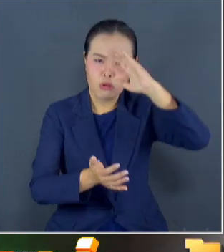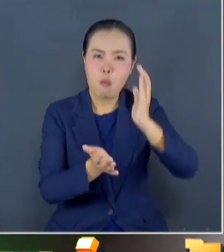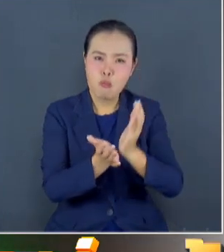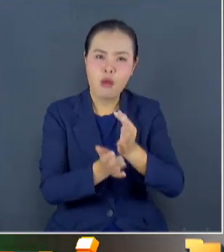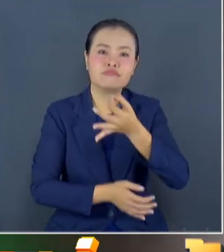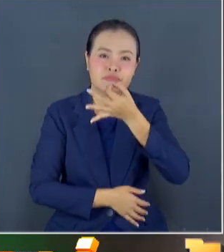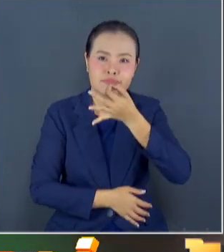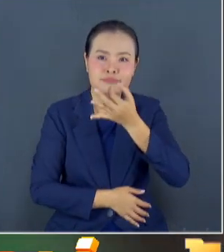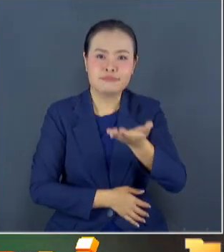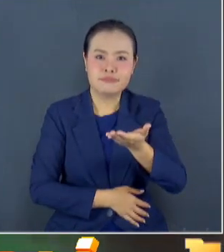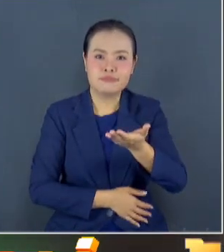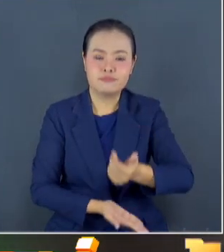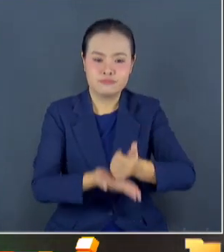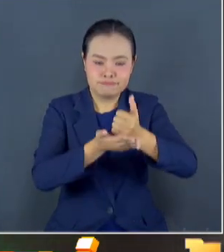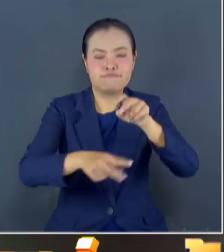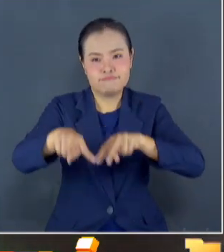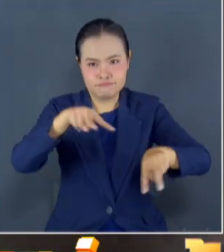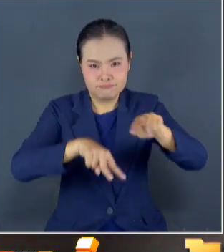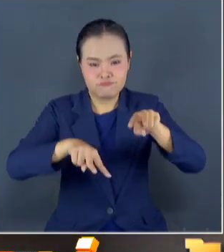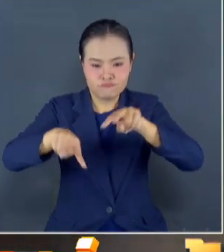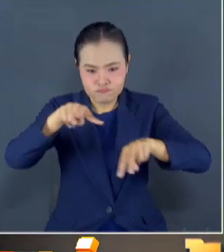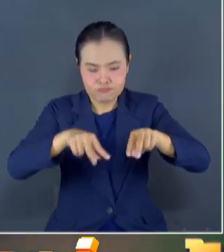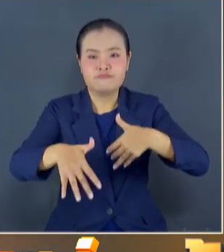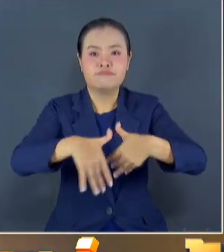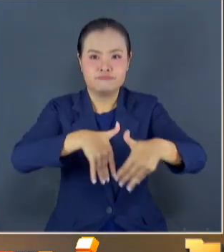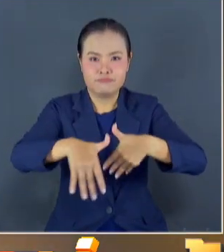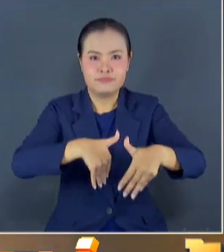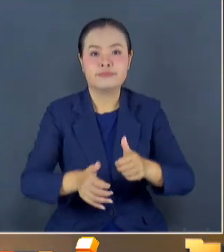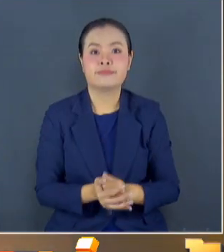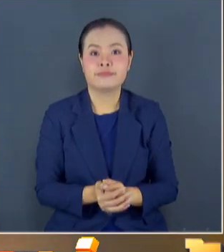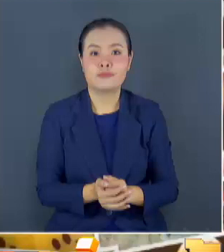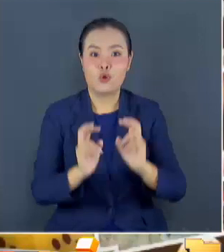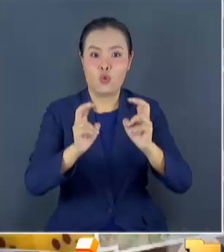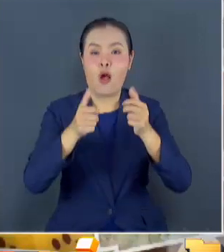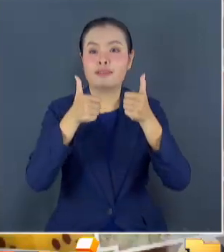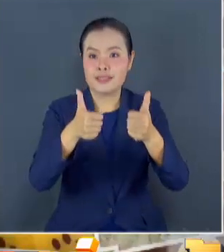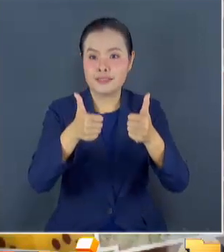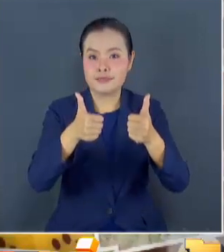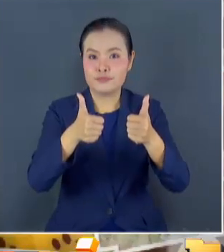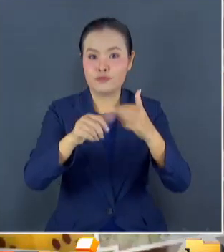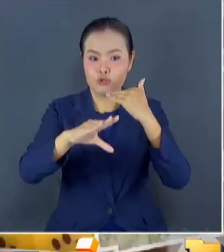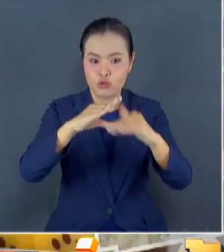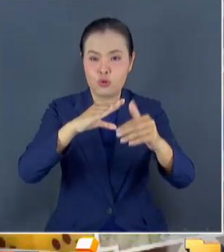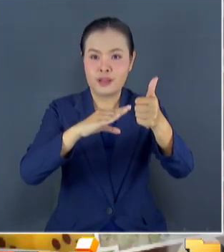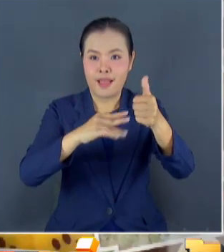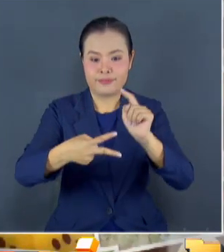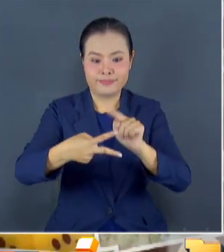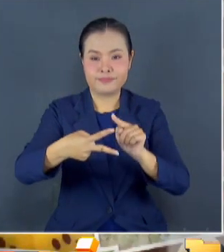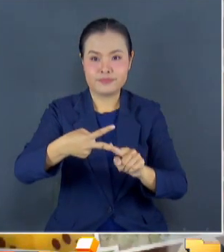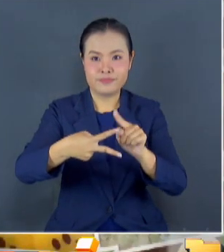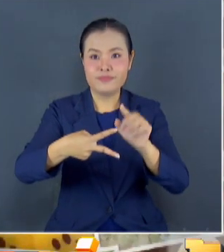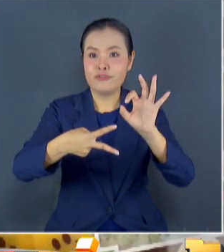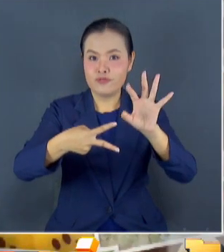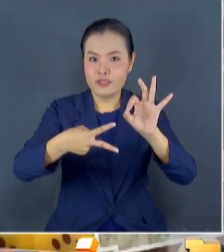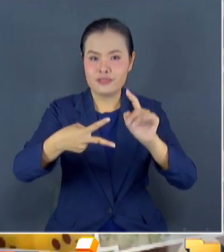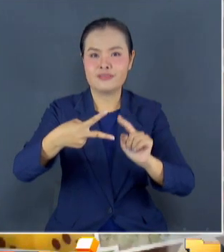องเพราะตำรวจเป็นที่พึ่งของประชาชนนะฮะ ใช่แล้วค่ะ และคุณผู้ชมที่มีเรื่องดีๆแบบนี้ท่านส่งมาได้เลยนะฮะ2ช่องทางของเราครับ